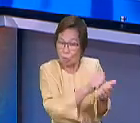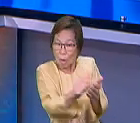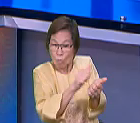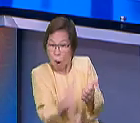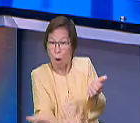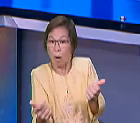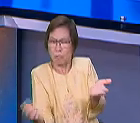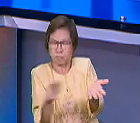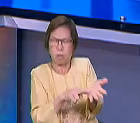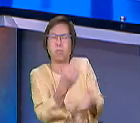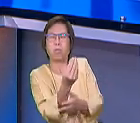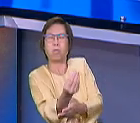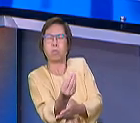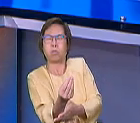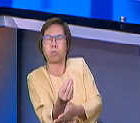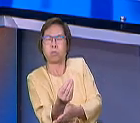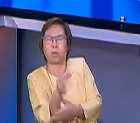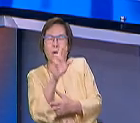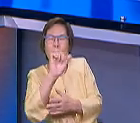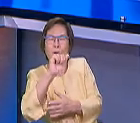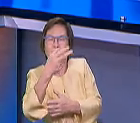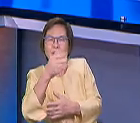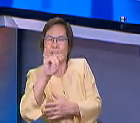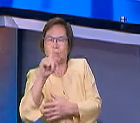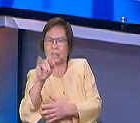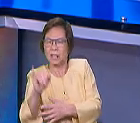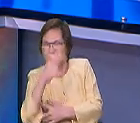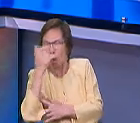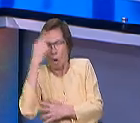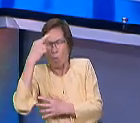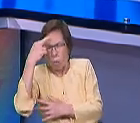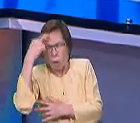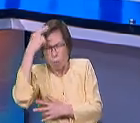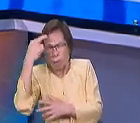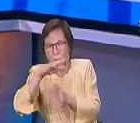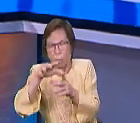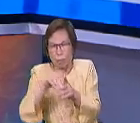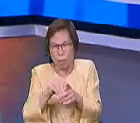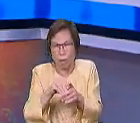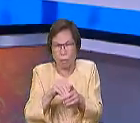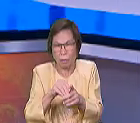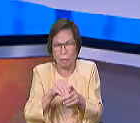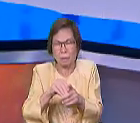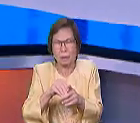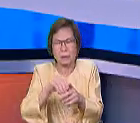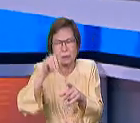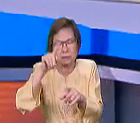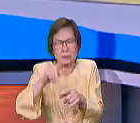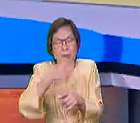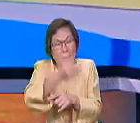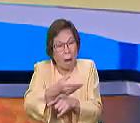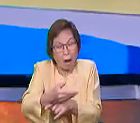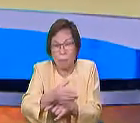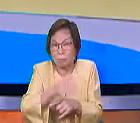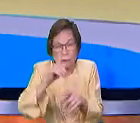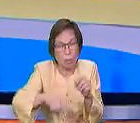juga dilaporkan berkurangan. Ya, Muhammad Rashidi, Muhammad Isa, berikutan beberapa faktor termasuklah perkara yang tidak dapat dielakkan dan juga ini